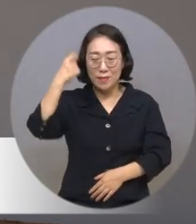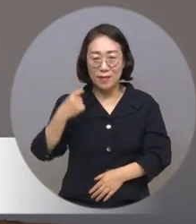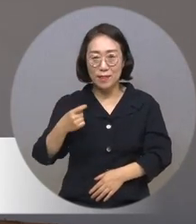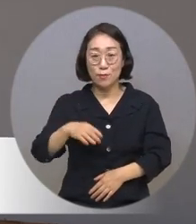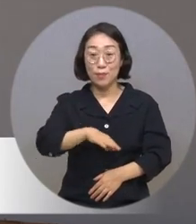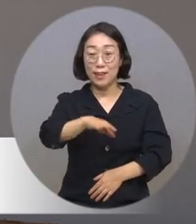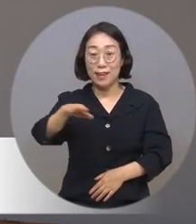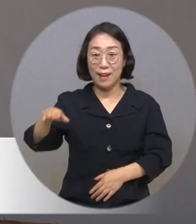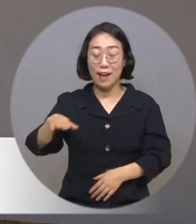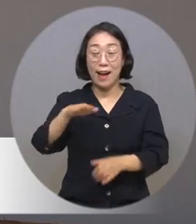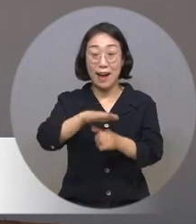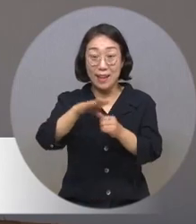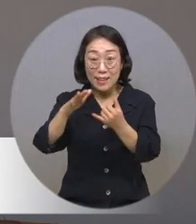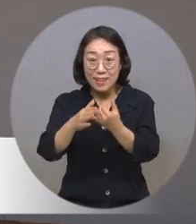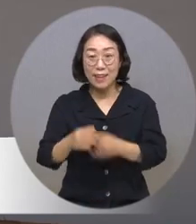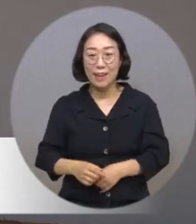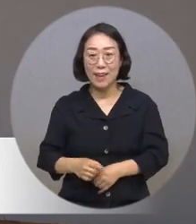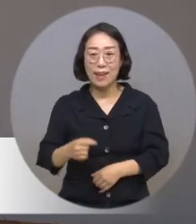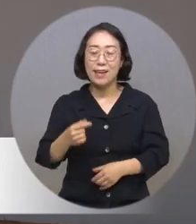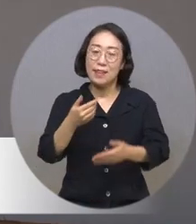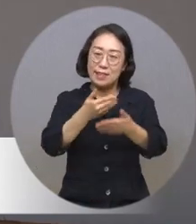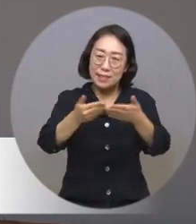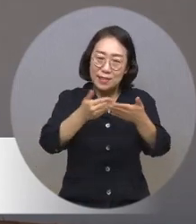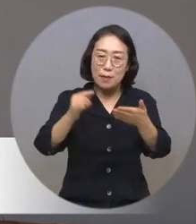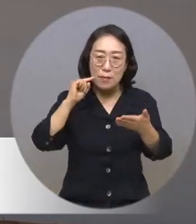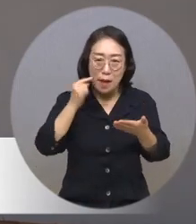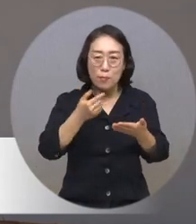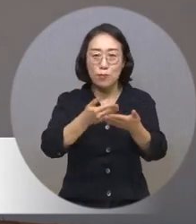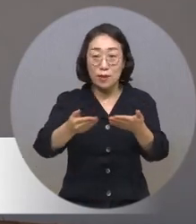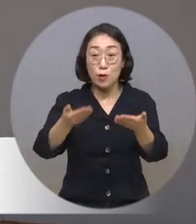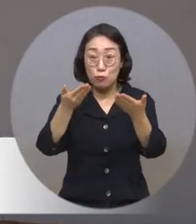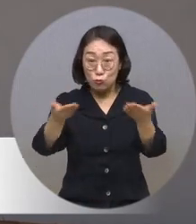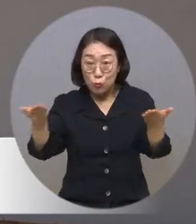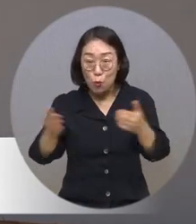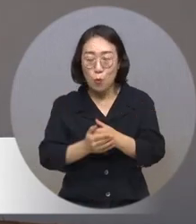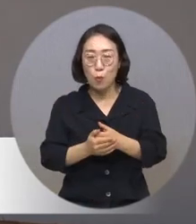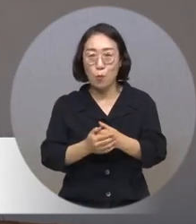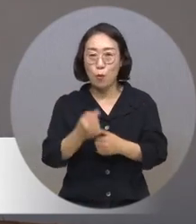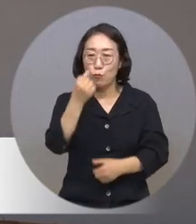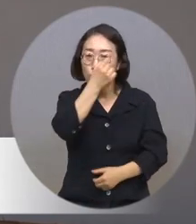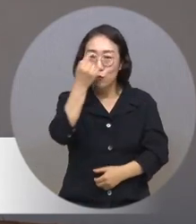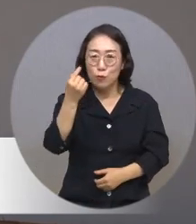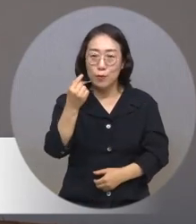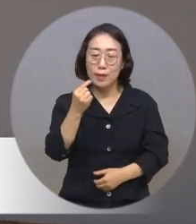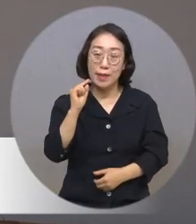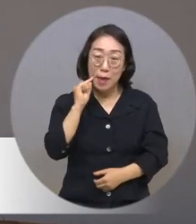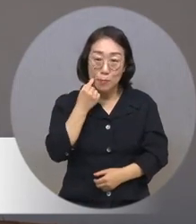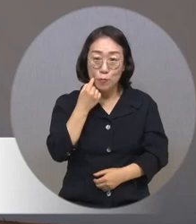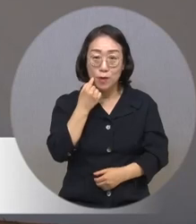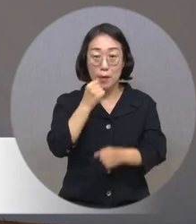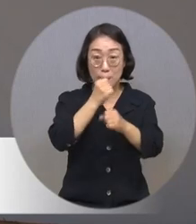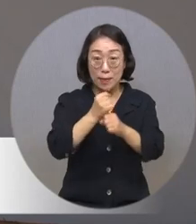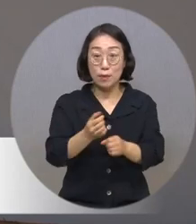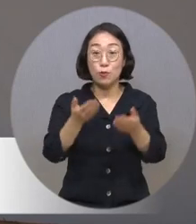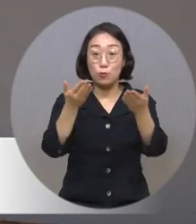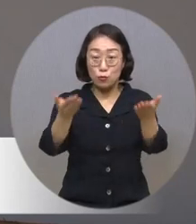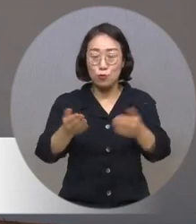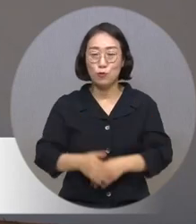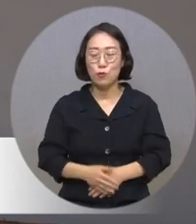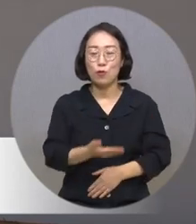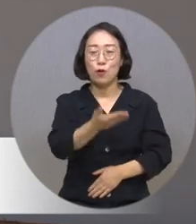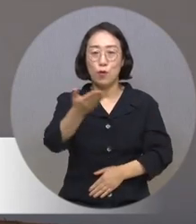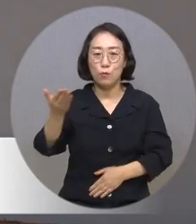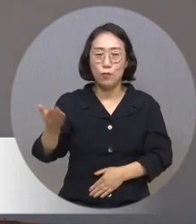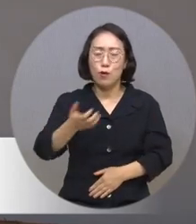지금 저희가 아이들에게 예쁜 그림을 그려주면서 그리고 또 눈썹도 다듬어드리고 여러분들에게